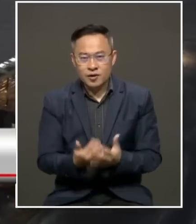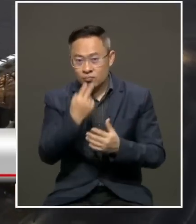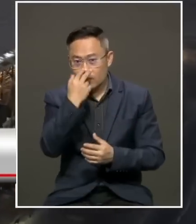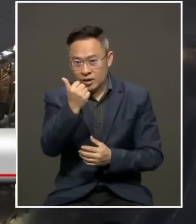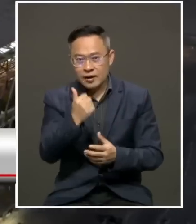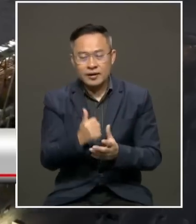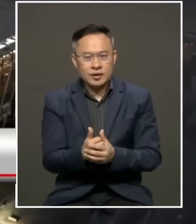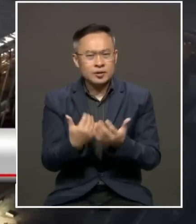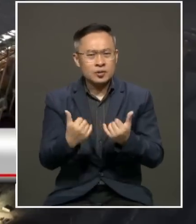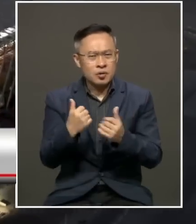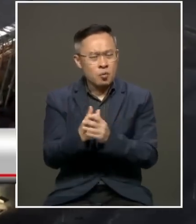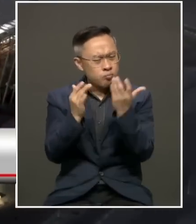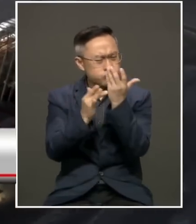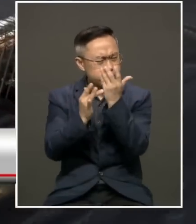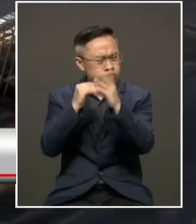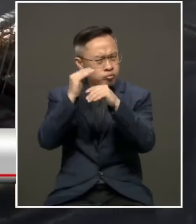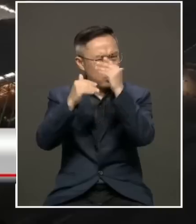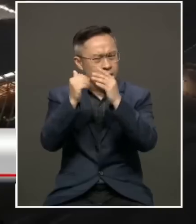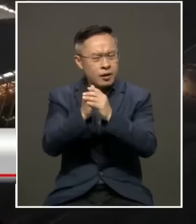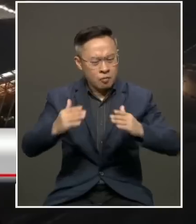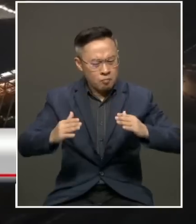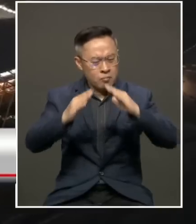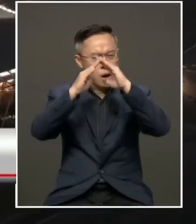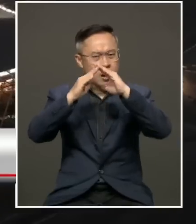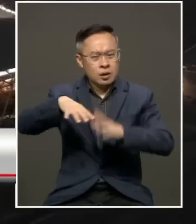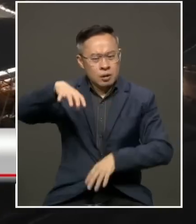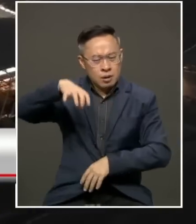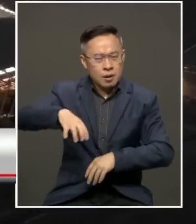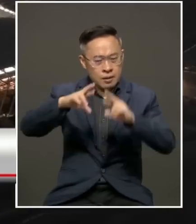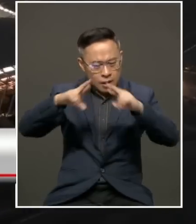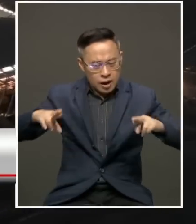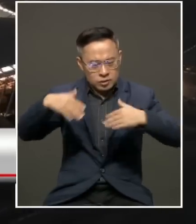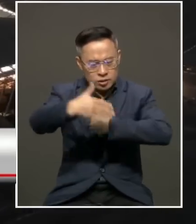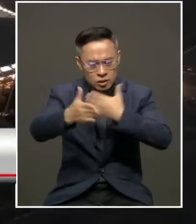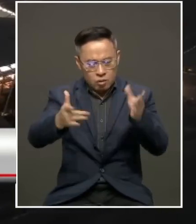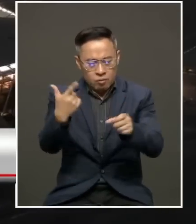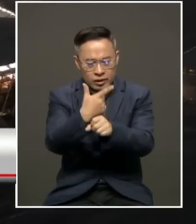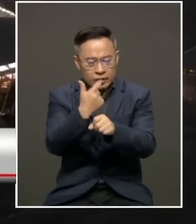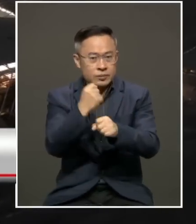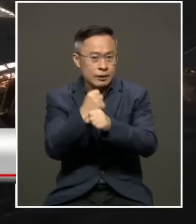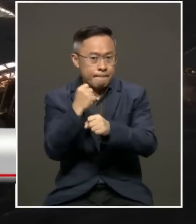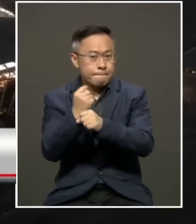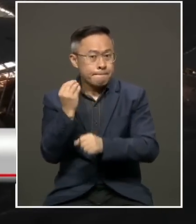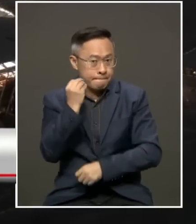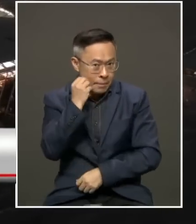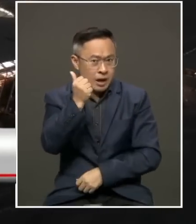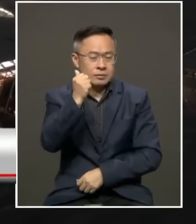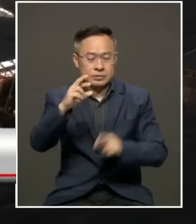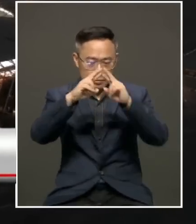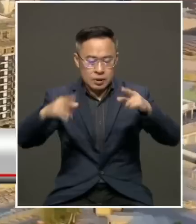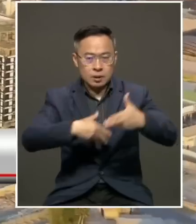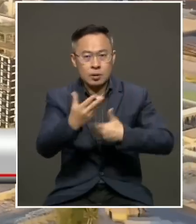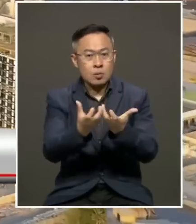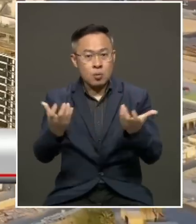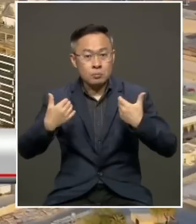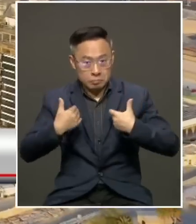ก็การสร้างเขาเรียกว่าอะไรที่อยู่หรือหรือว่าร้านอะไรบางอย่างเขาใช้ตู้คอนเนอร์ออกมาออกแบบให้สวยงามนี่ก็เป็นส่วนหนึ่งนะคะ